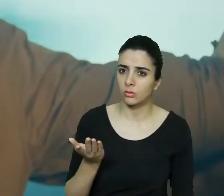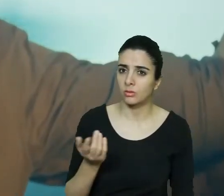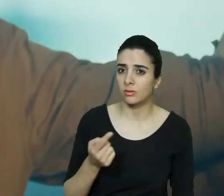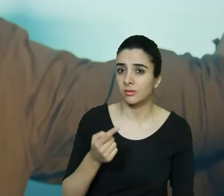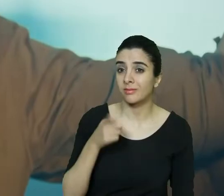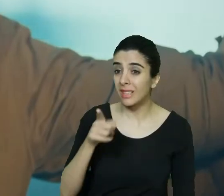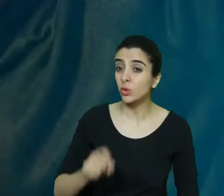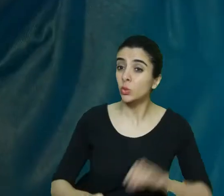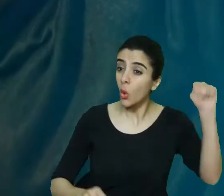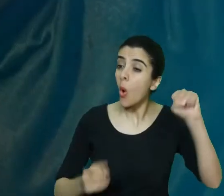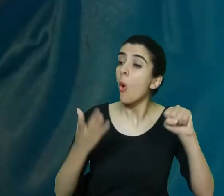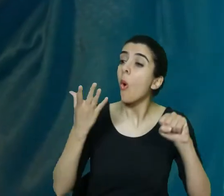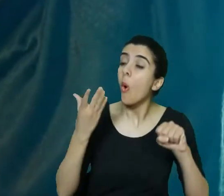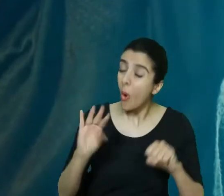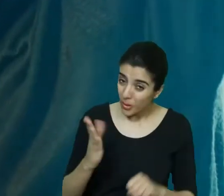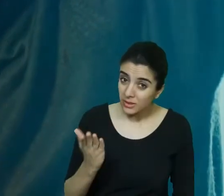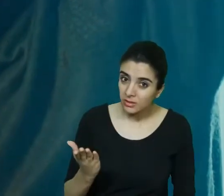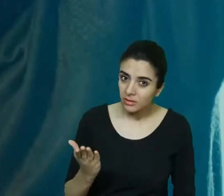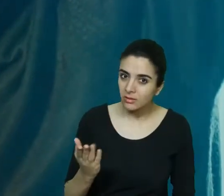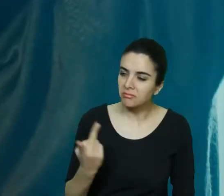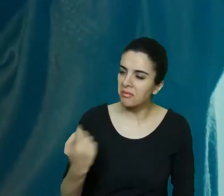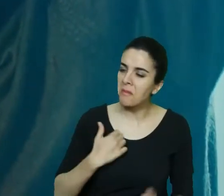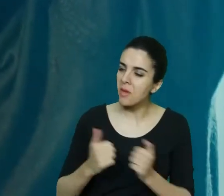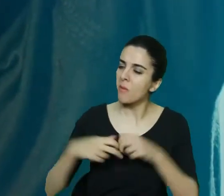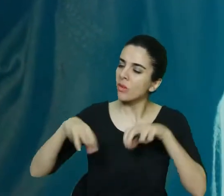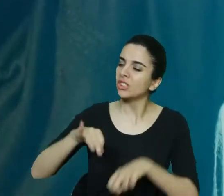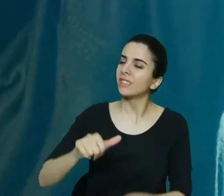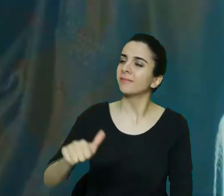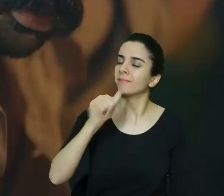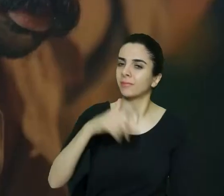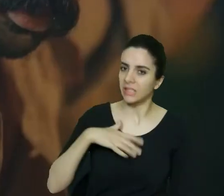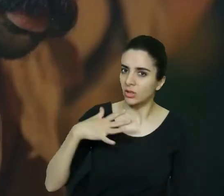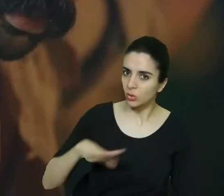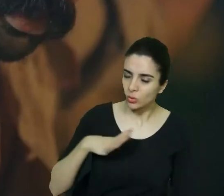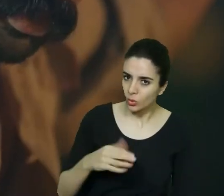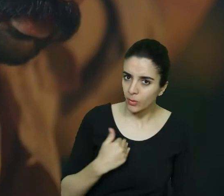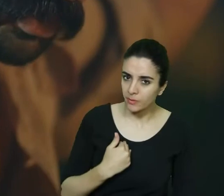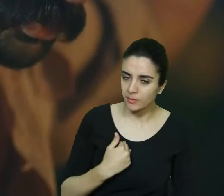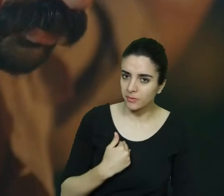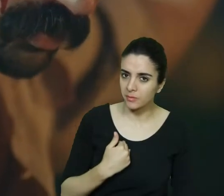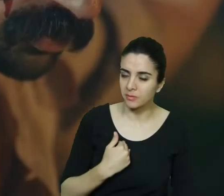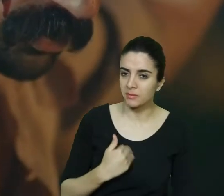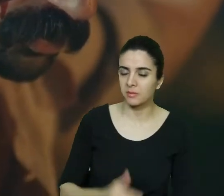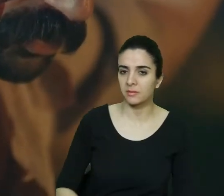Eğer komünist olmayaydın, senle oturup bir bardak çay içmek isterdim.